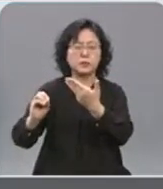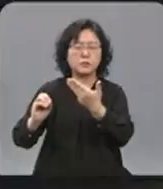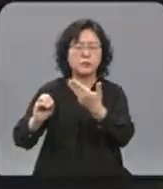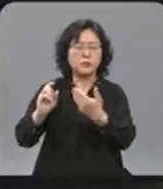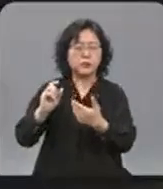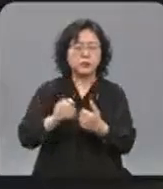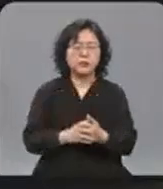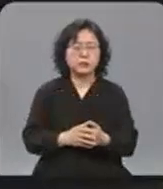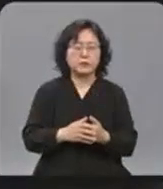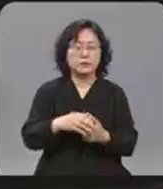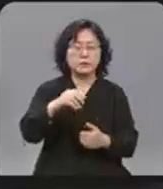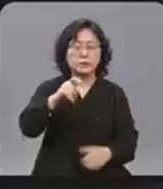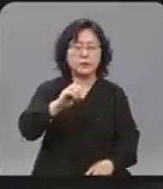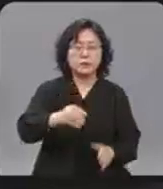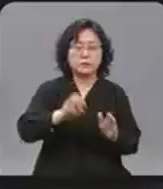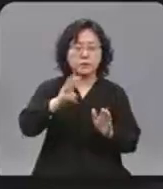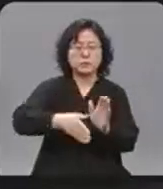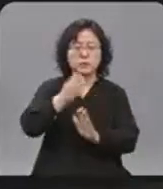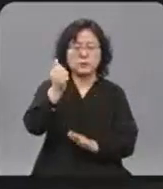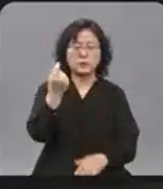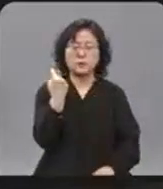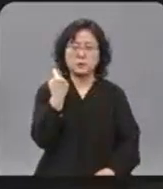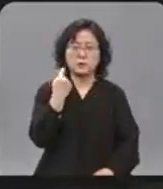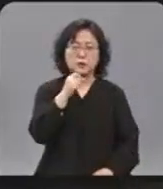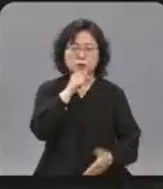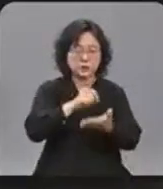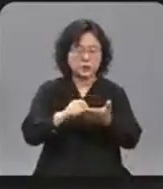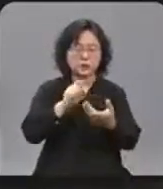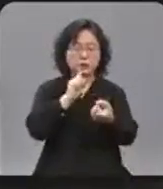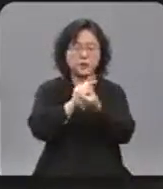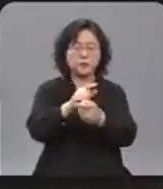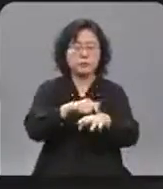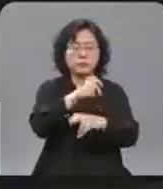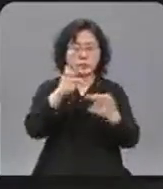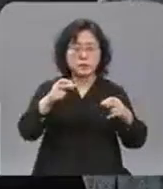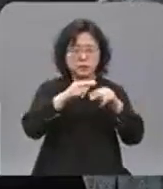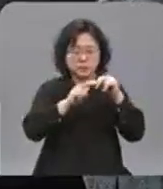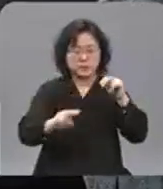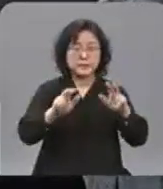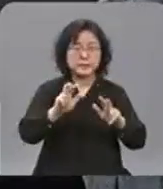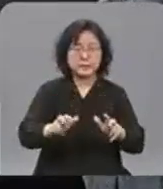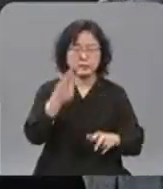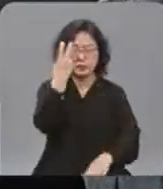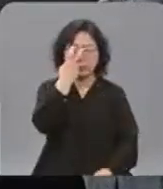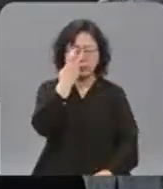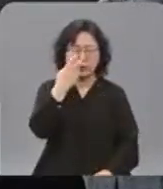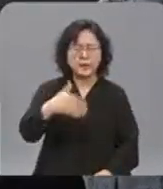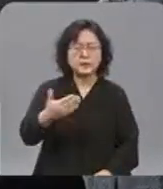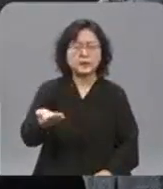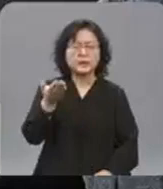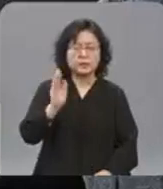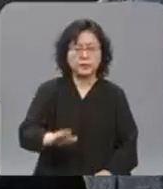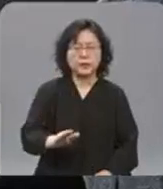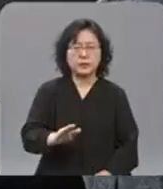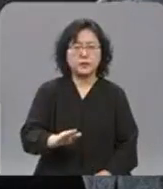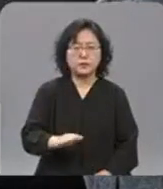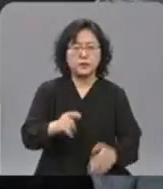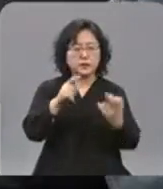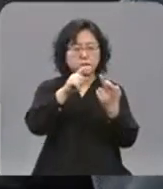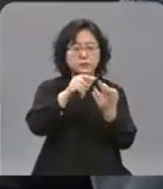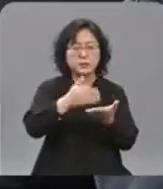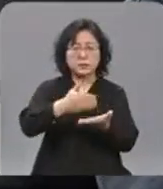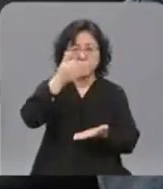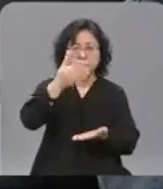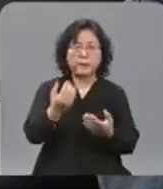팽팽했습니다. 강기정 광주시장은 어제 기자들과 만나 무등산 케이블카를 지금 검토하고 있지는 않다면서도 정상